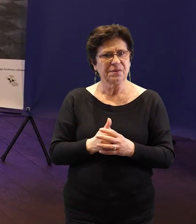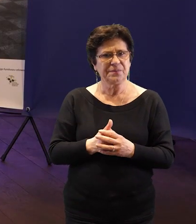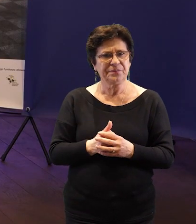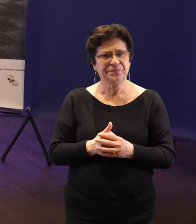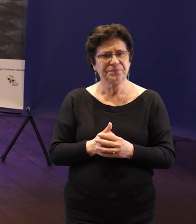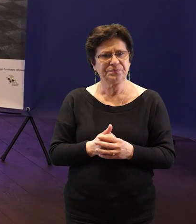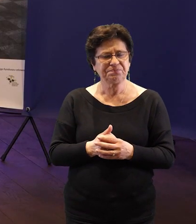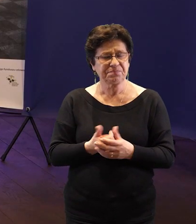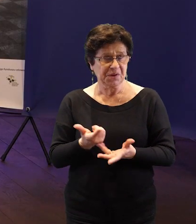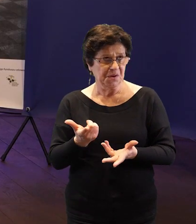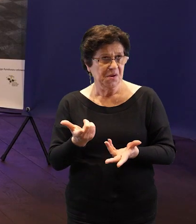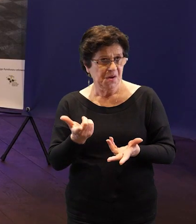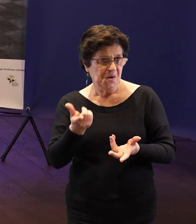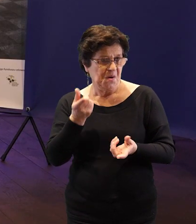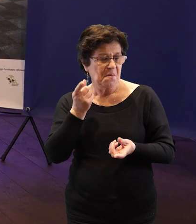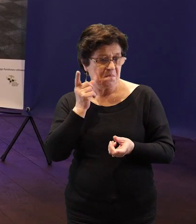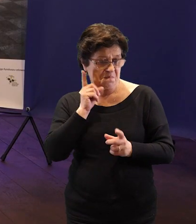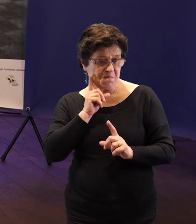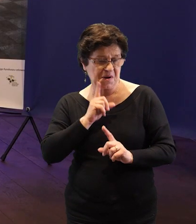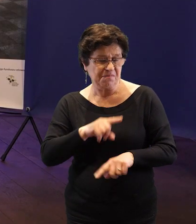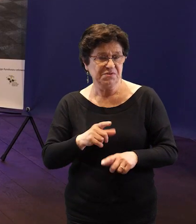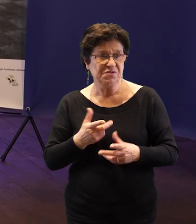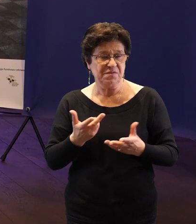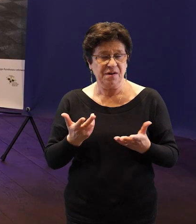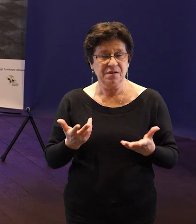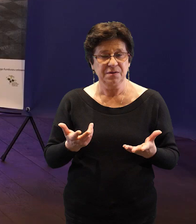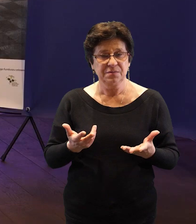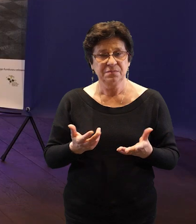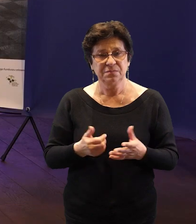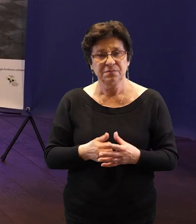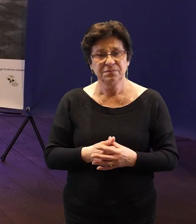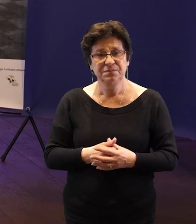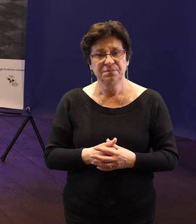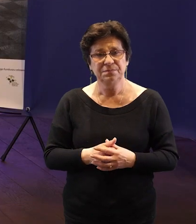no, logiczne, jest związek przyczynowo-skutkowy i